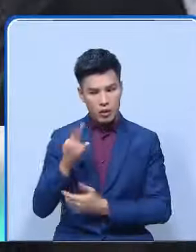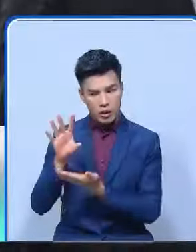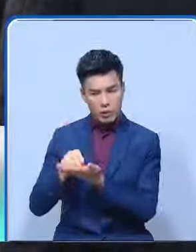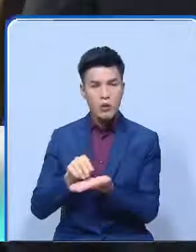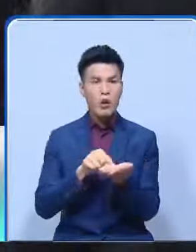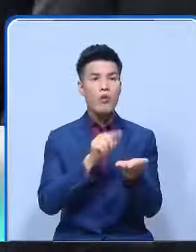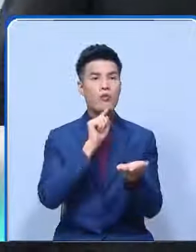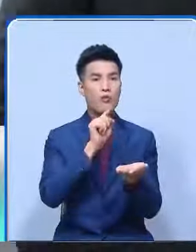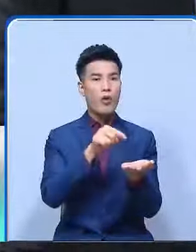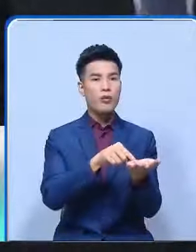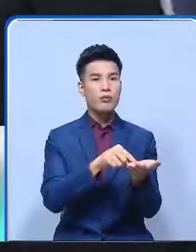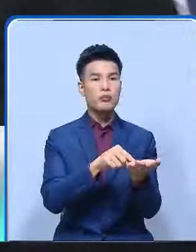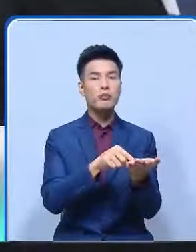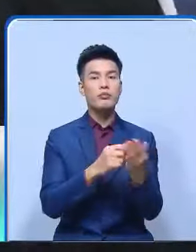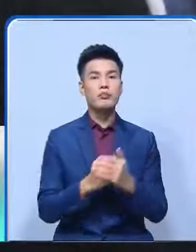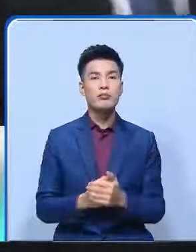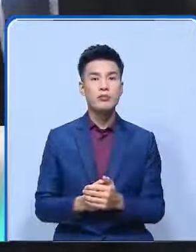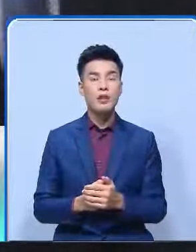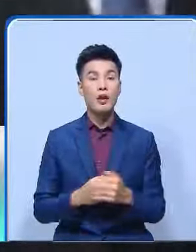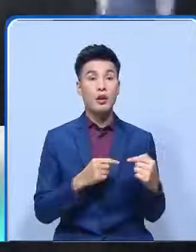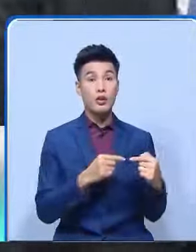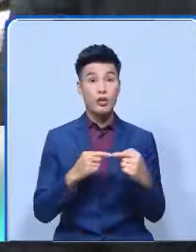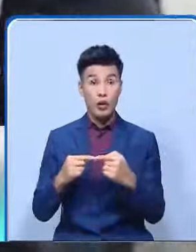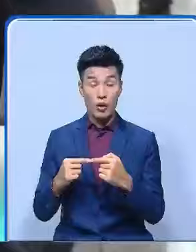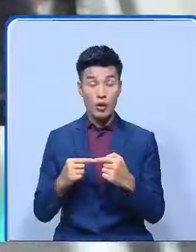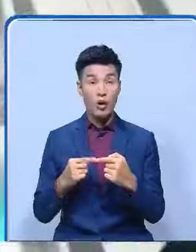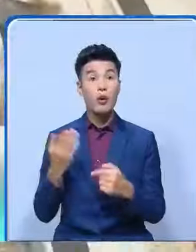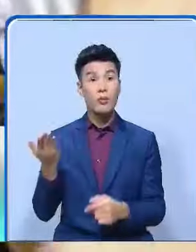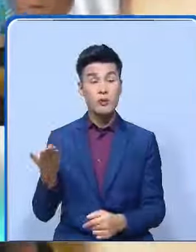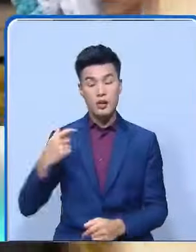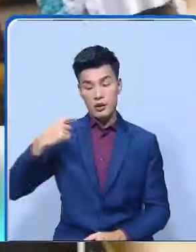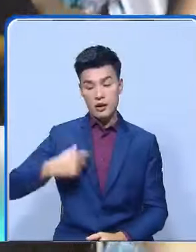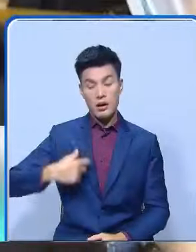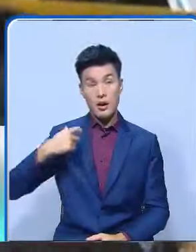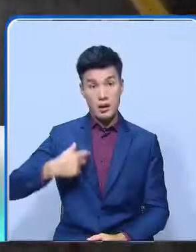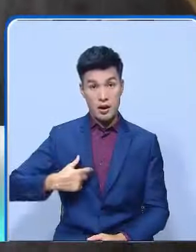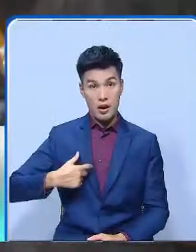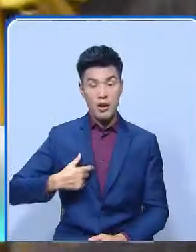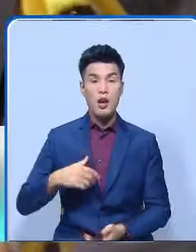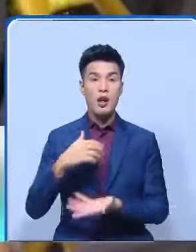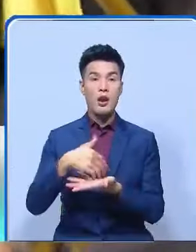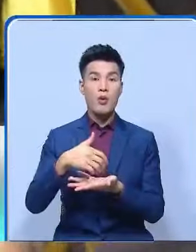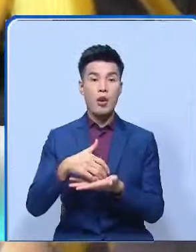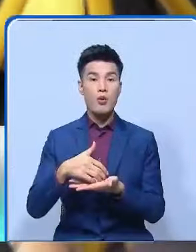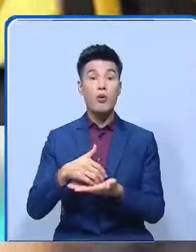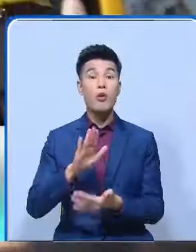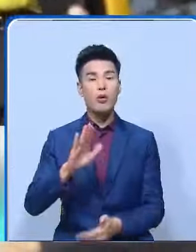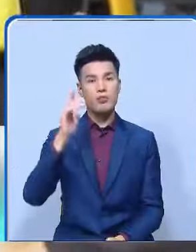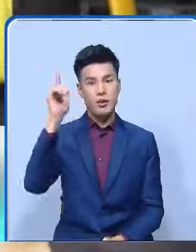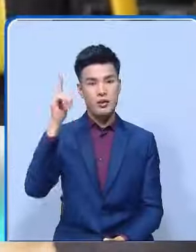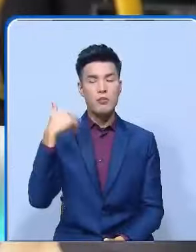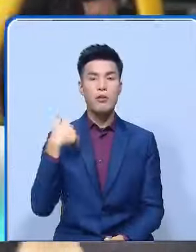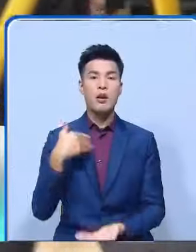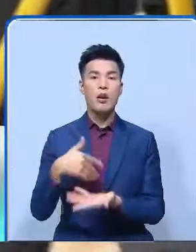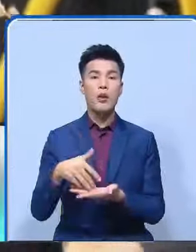ให้ดำเนินคดีตามกฎหมายค่ะ ไม่กี่ชั่วโมงต่อมาครับนายวินยัติชาติมนตรีทนายความของนายทักษิณก็ออกมาเปิดเผยนะครับว่าตัวนายทักษิณนั้นให้การปฏิ